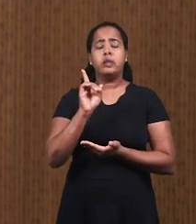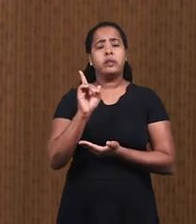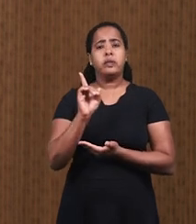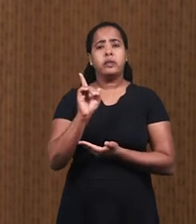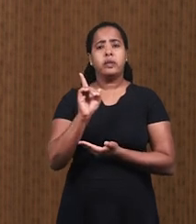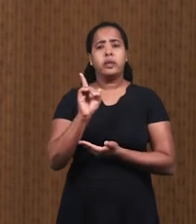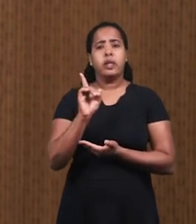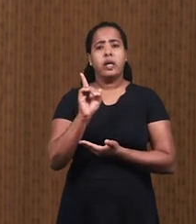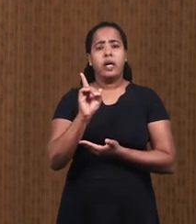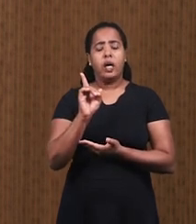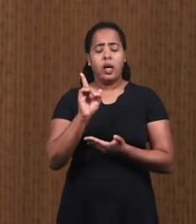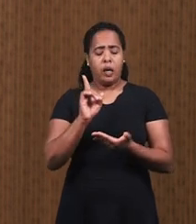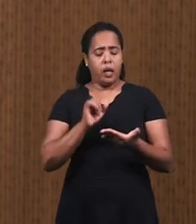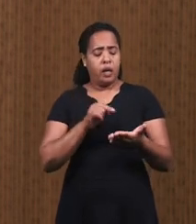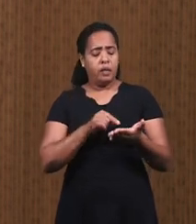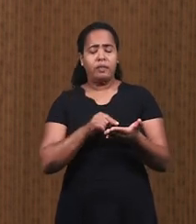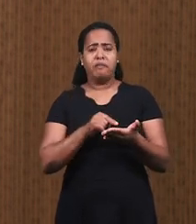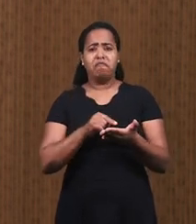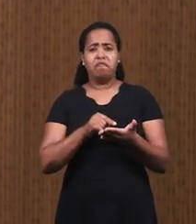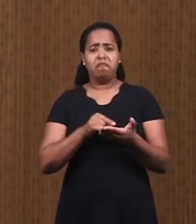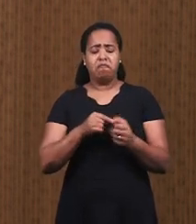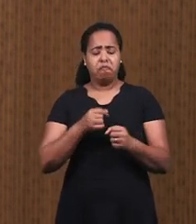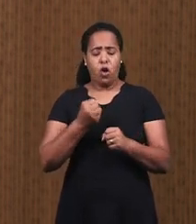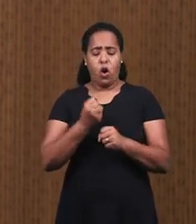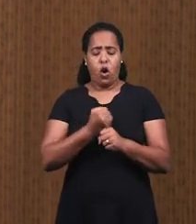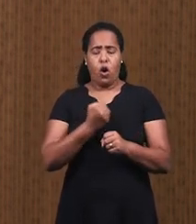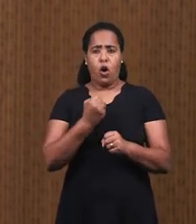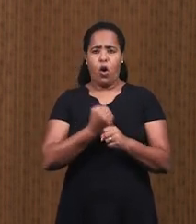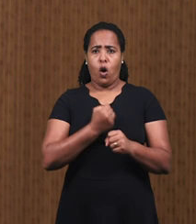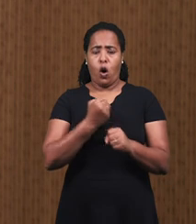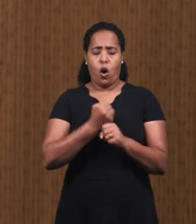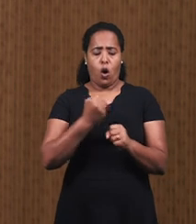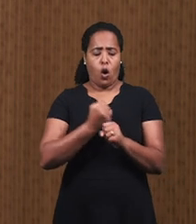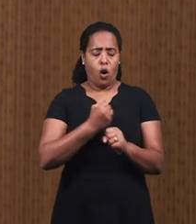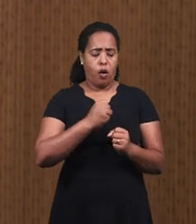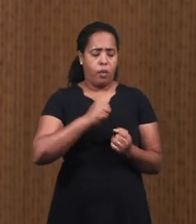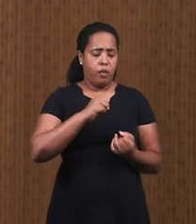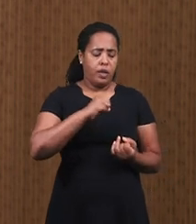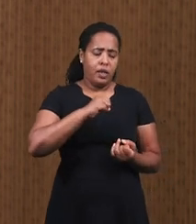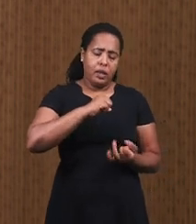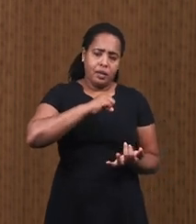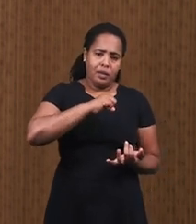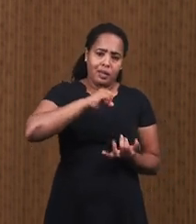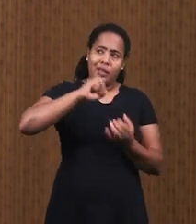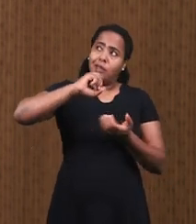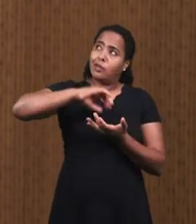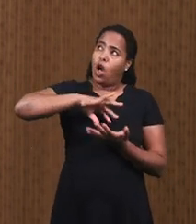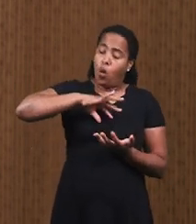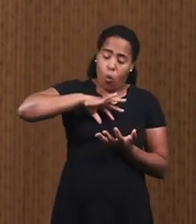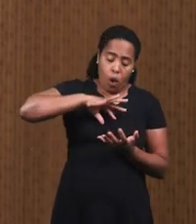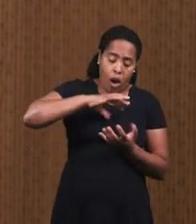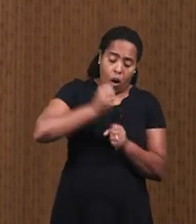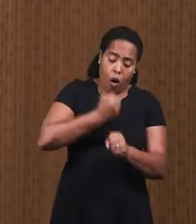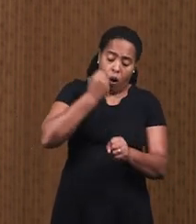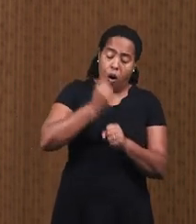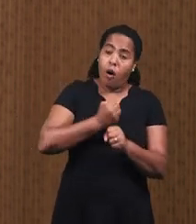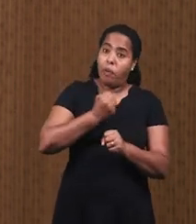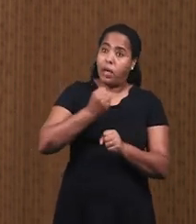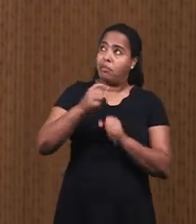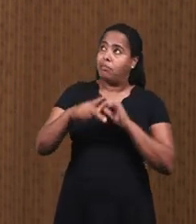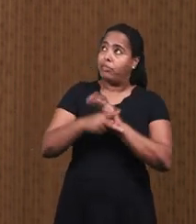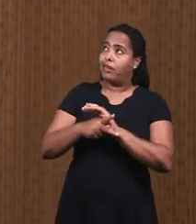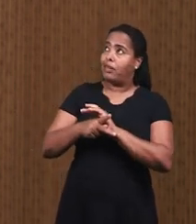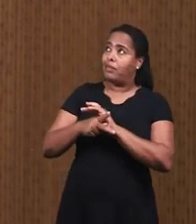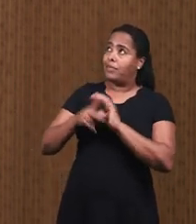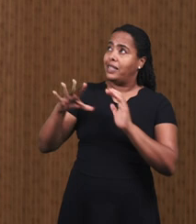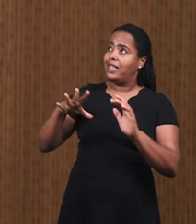c'est un projet qui est appelé de l'œuvre de la rédemption. Donc la Bible, elle apporte